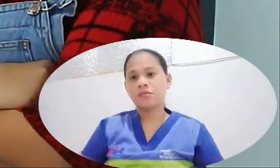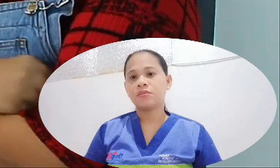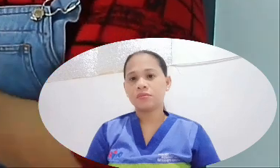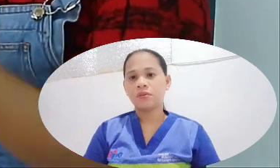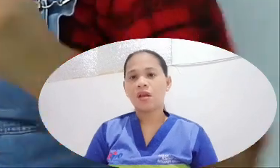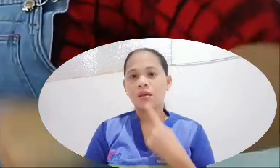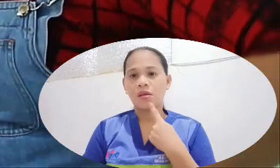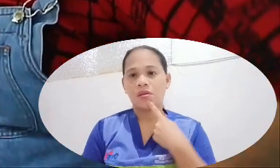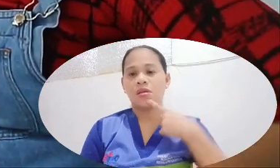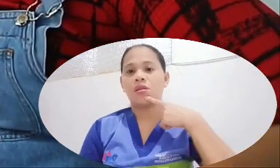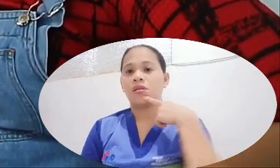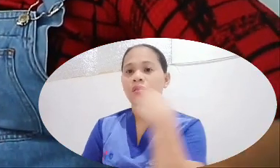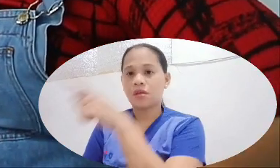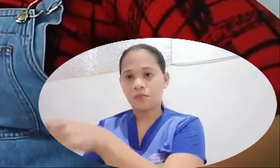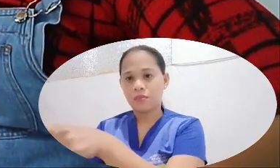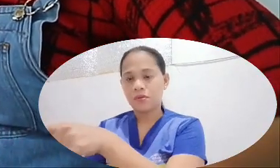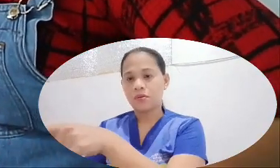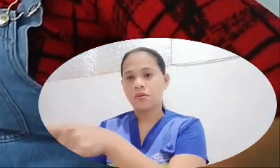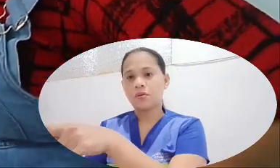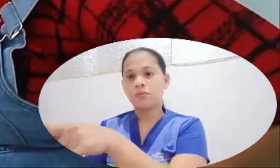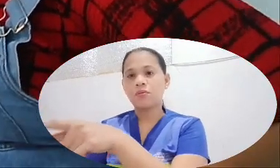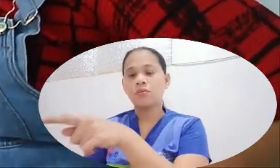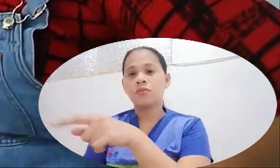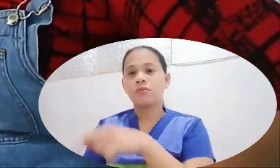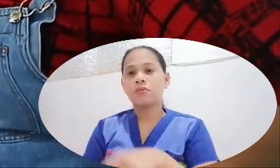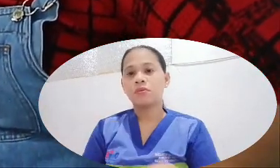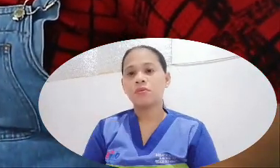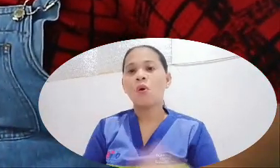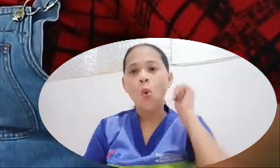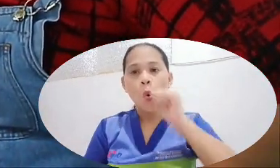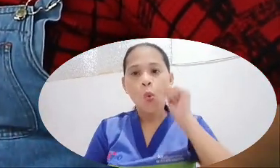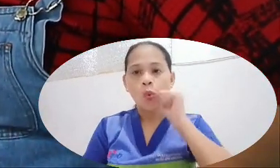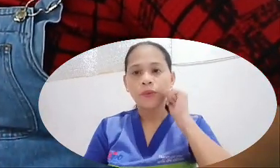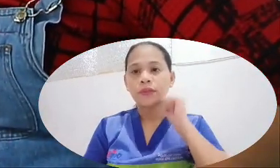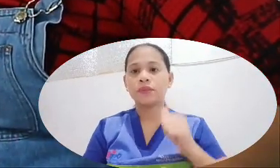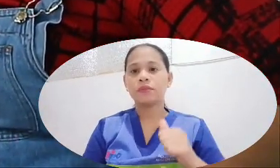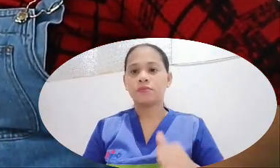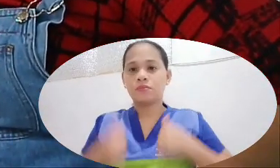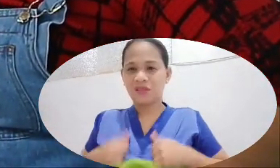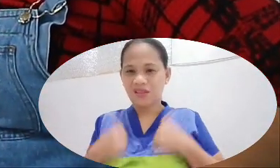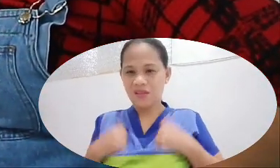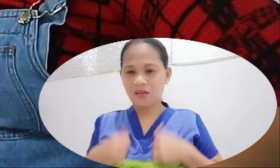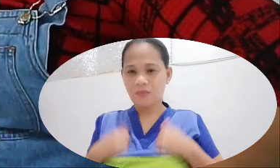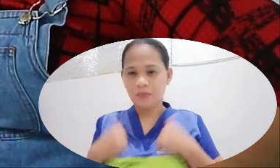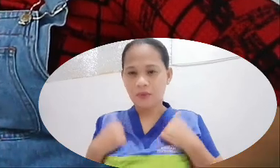kasi, sabi ko sa'yo, lagi kang maliligo